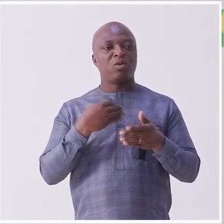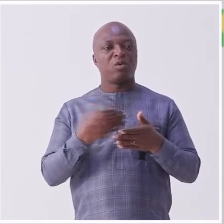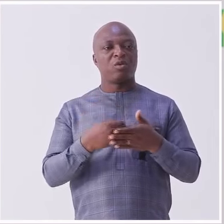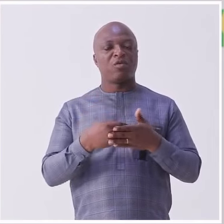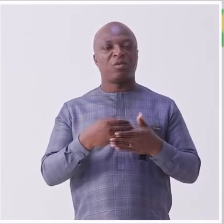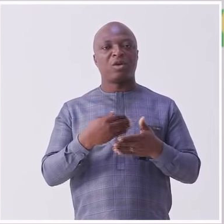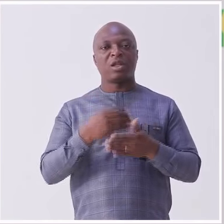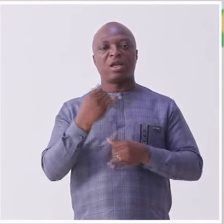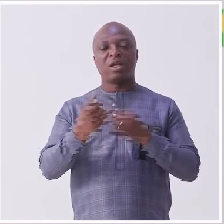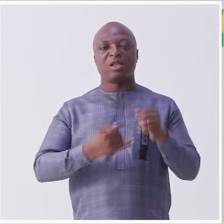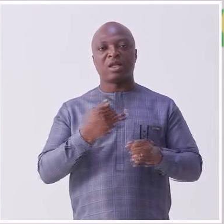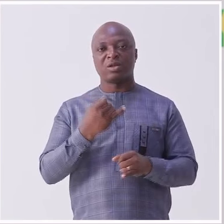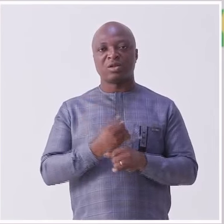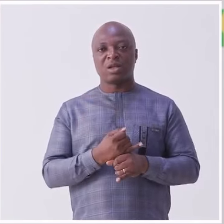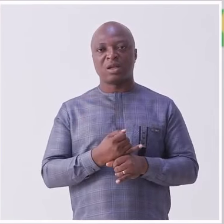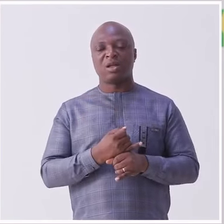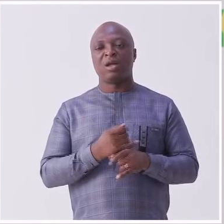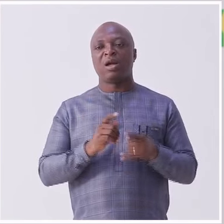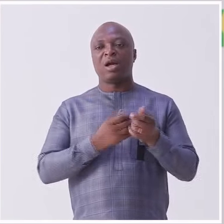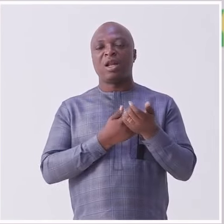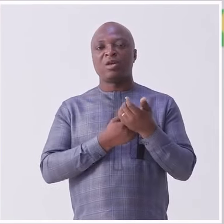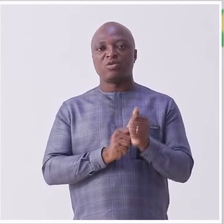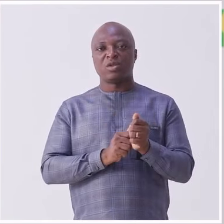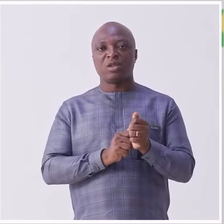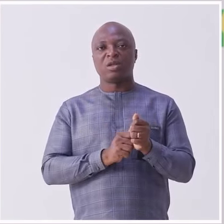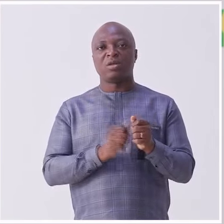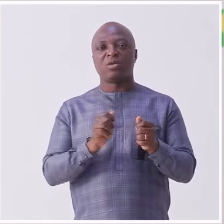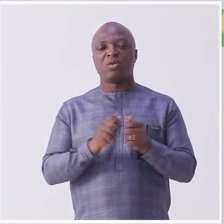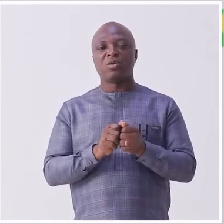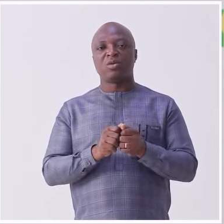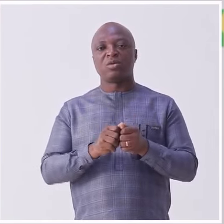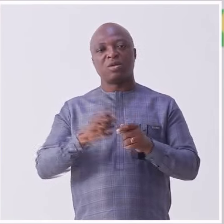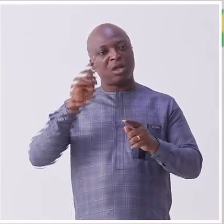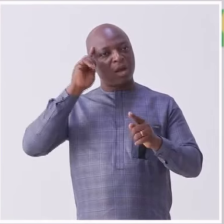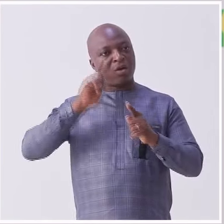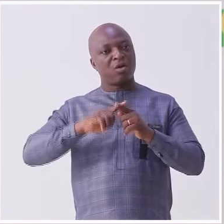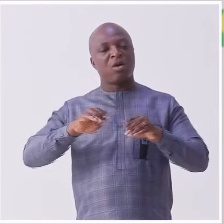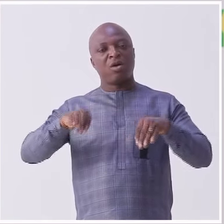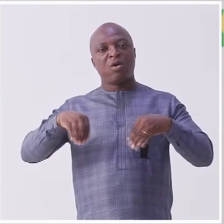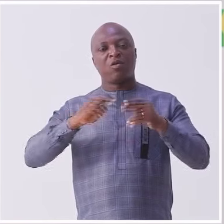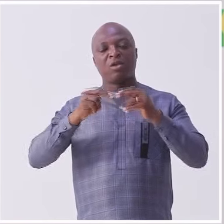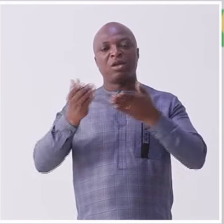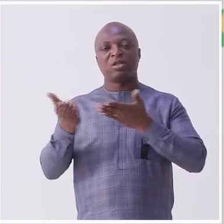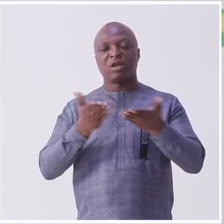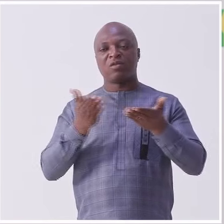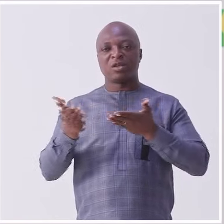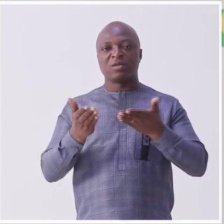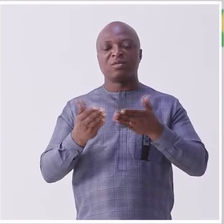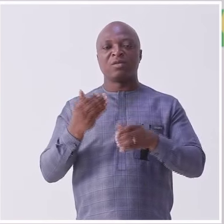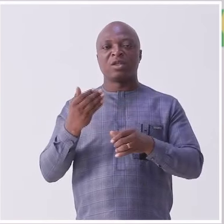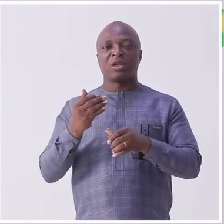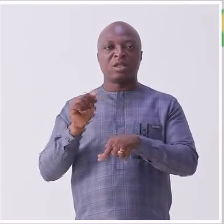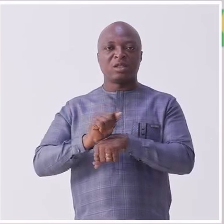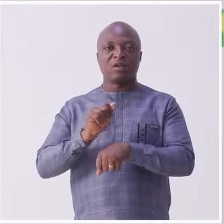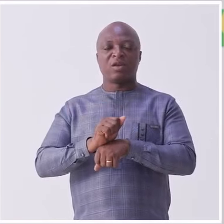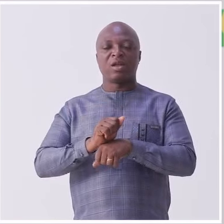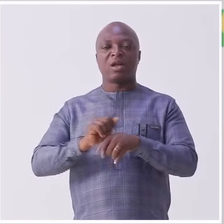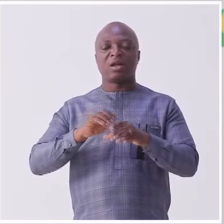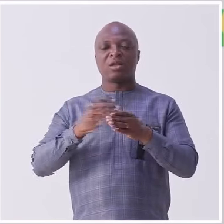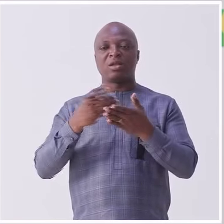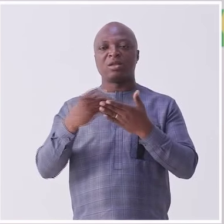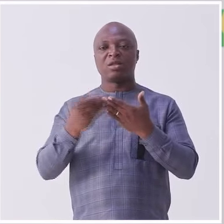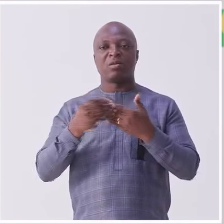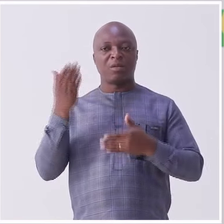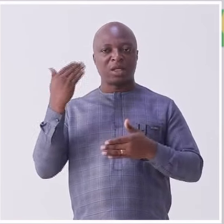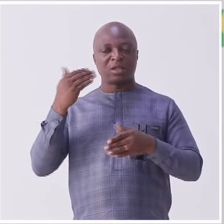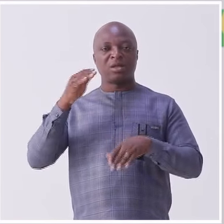monétaire international à la suite de l'accord au niveau des services intervenu en décembre dernier